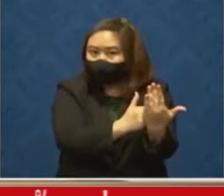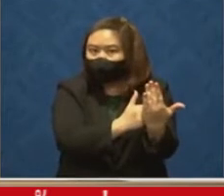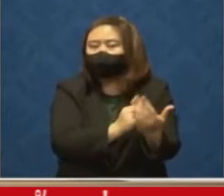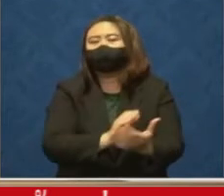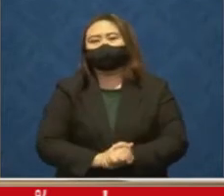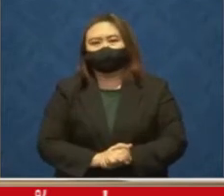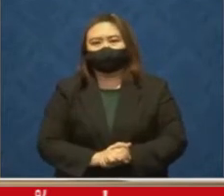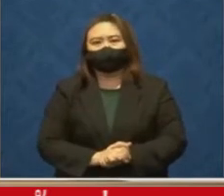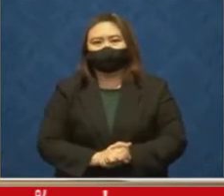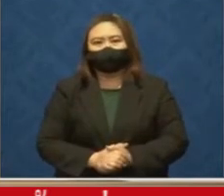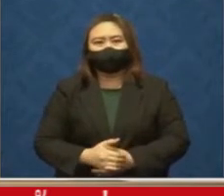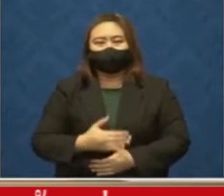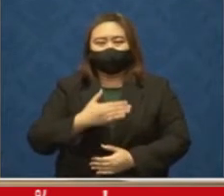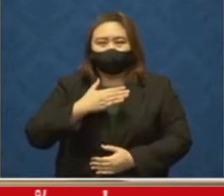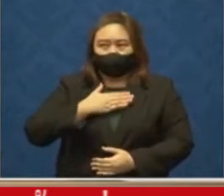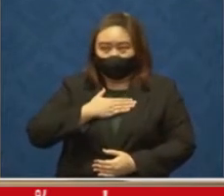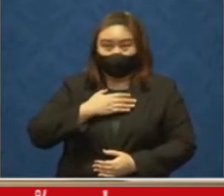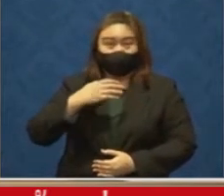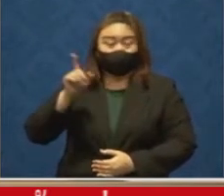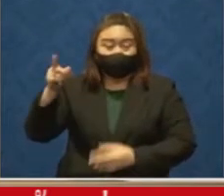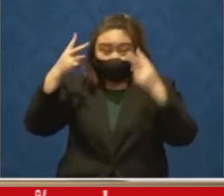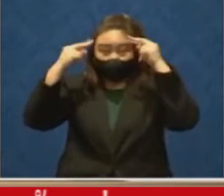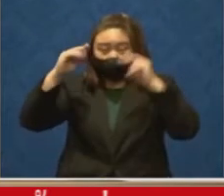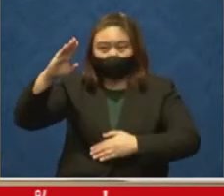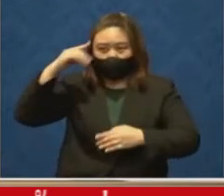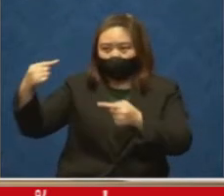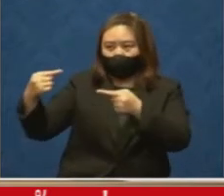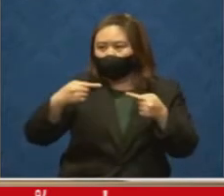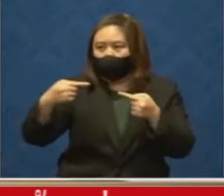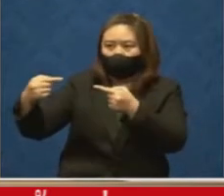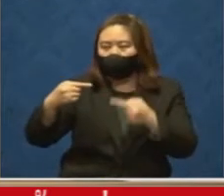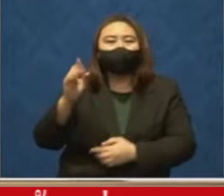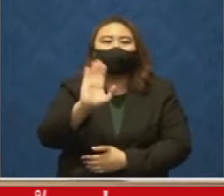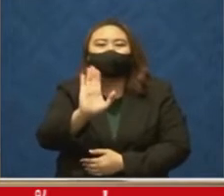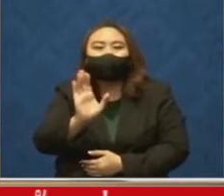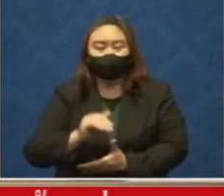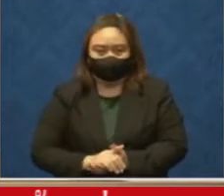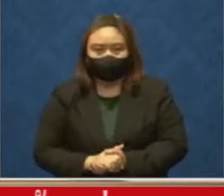ักัภักกภัักภภักภักภั